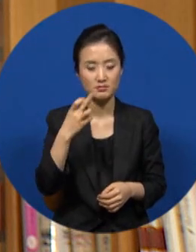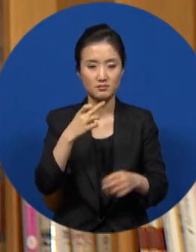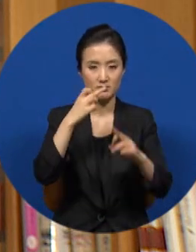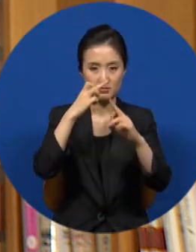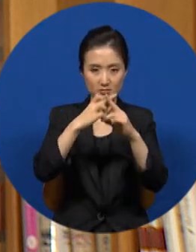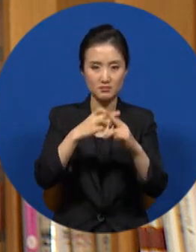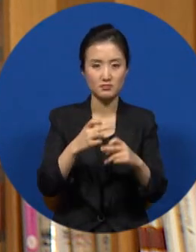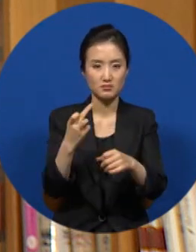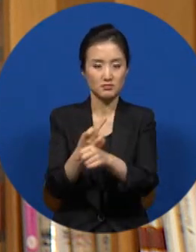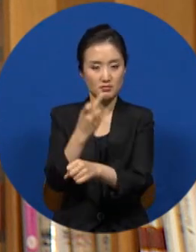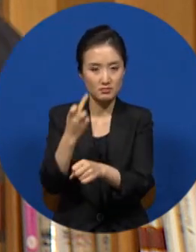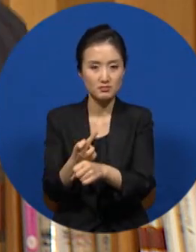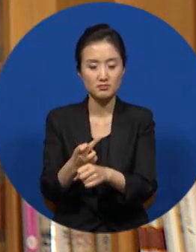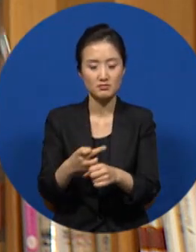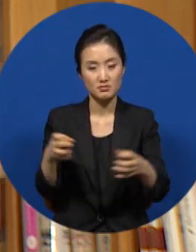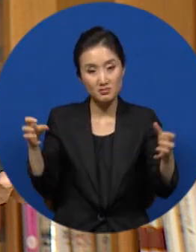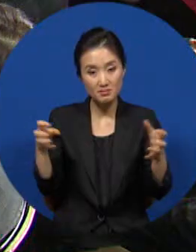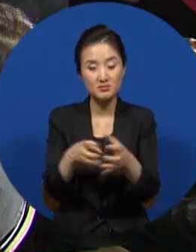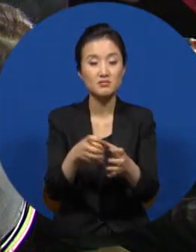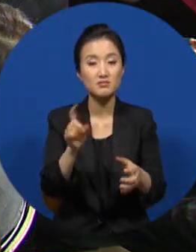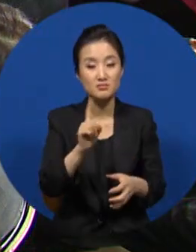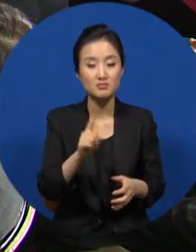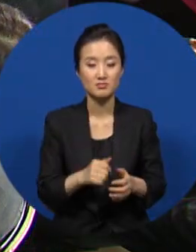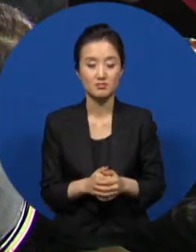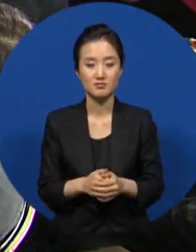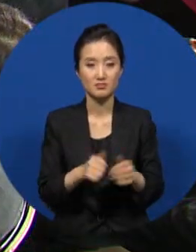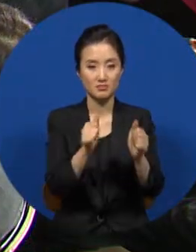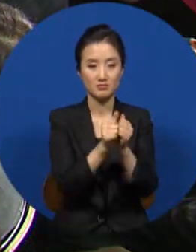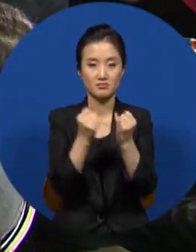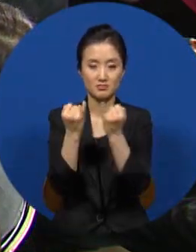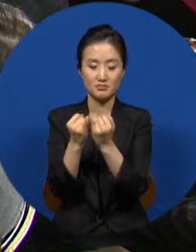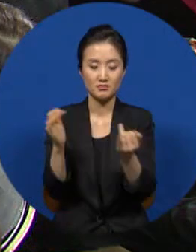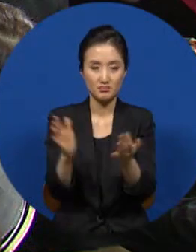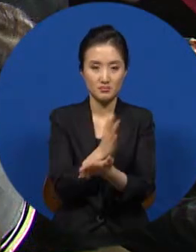51만 8400개의 경우의 수가 나타나요. 남자 여자를 분리하게 되면은